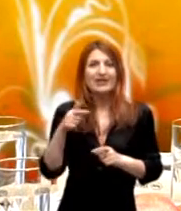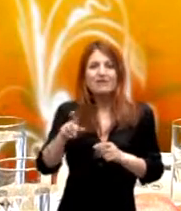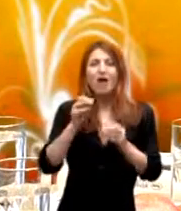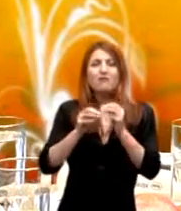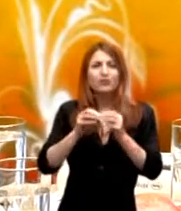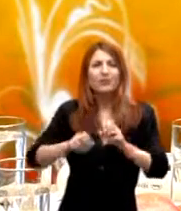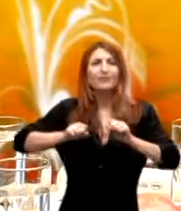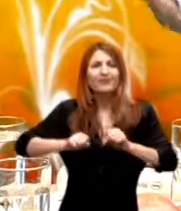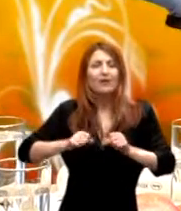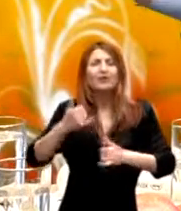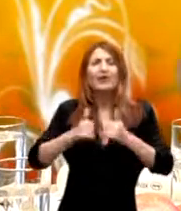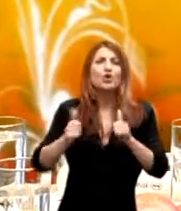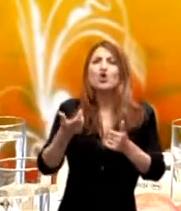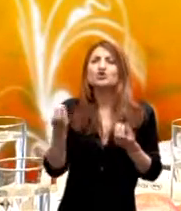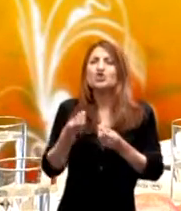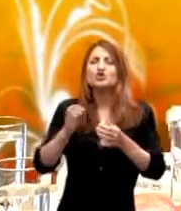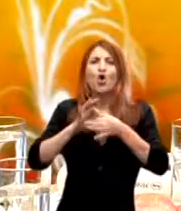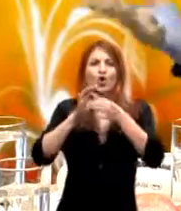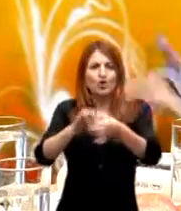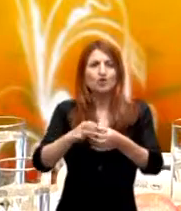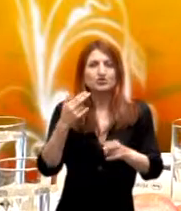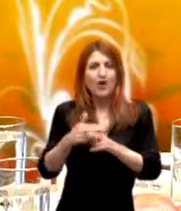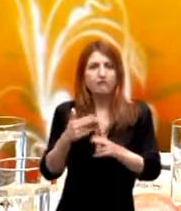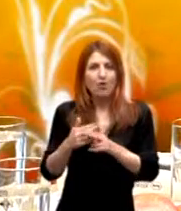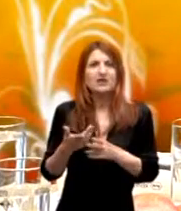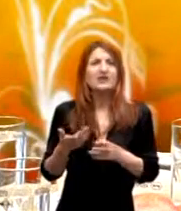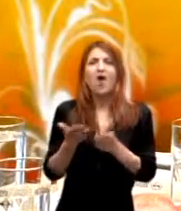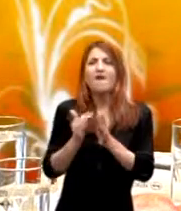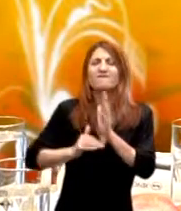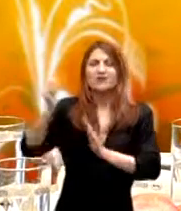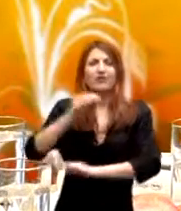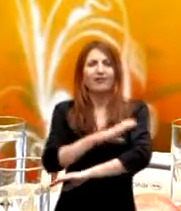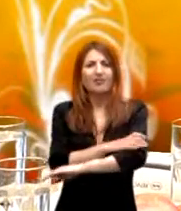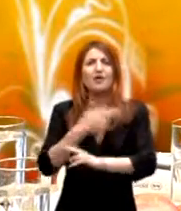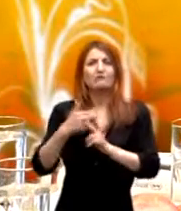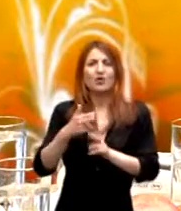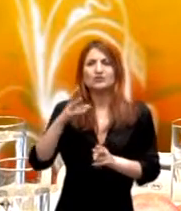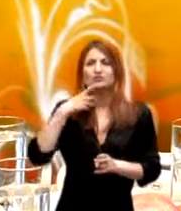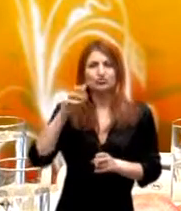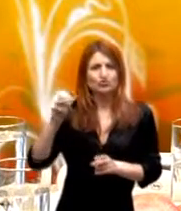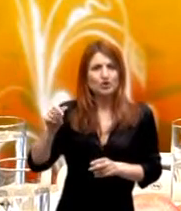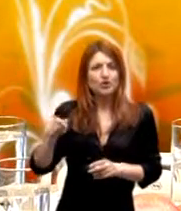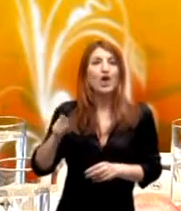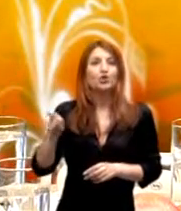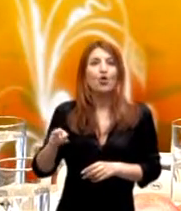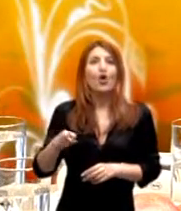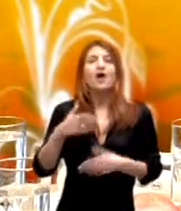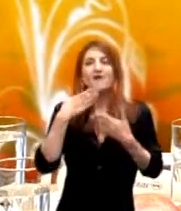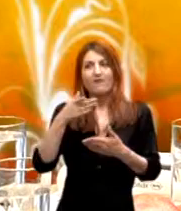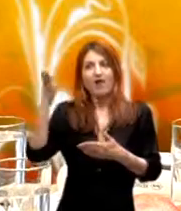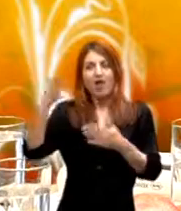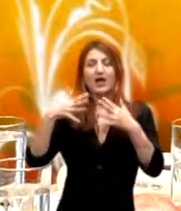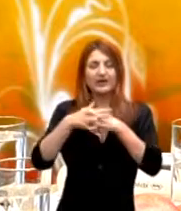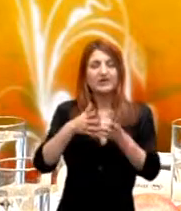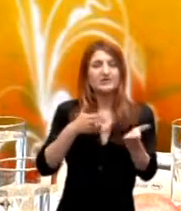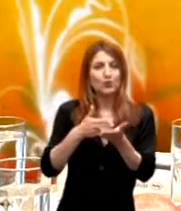problem debljine ili neke pridružene kronične bolesti, jel da? Visoki tlak, dijabetes. E, i prema tome, to zahvalite Gradskom